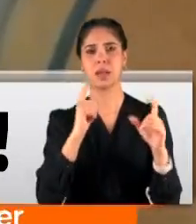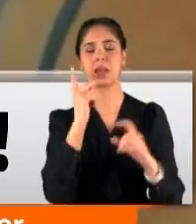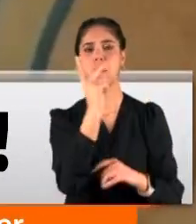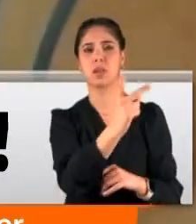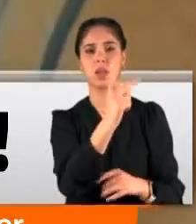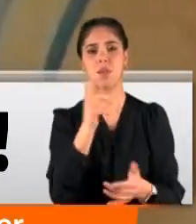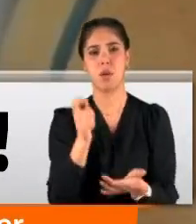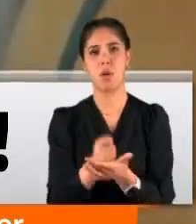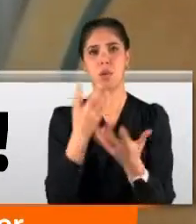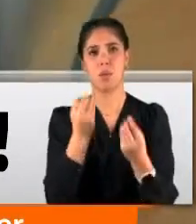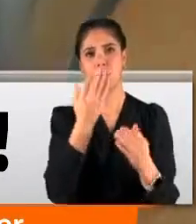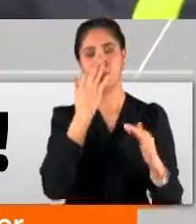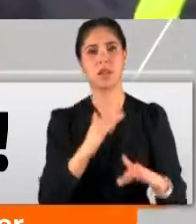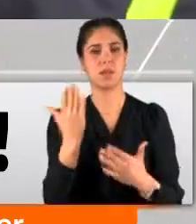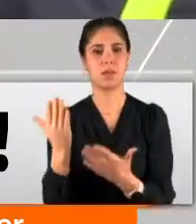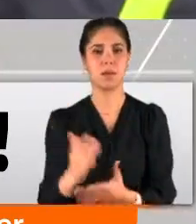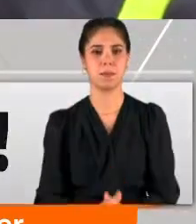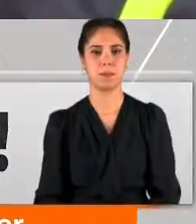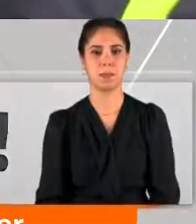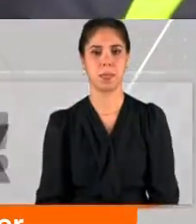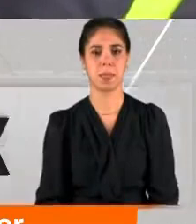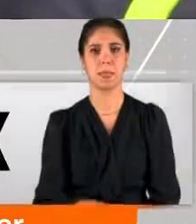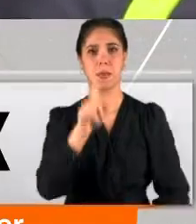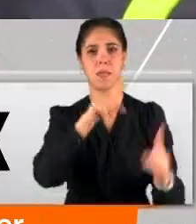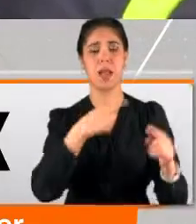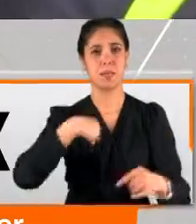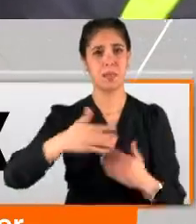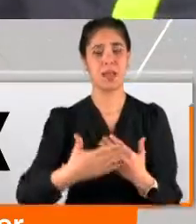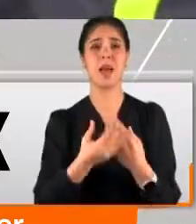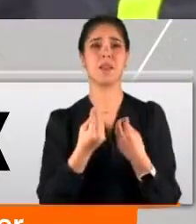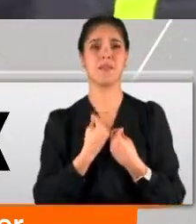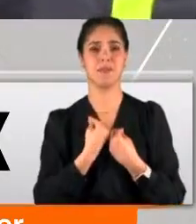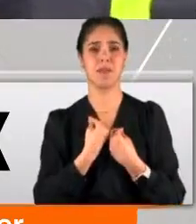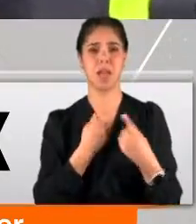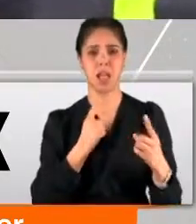tarafından ödeme yapılmasını bekliyor. Birileri bizim sesimizi duyup birileri bize yardım etsin.